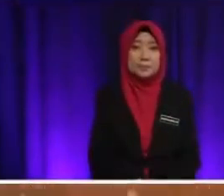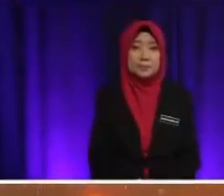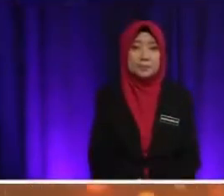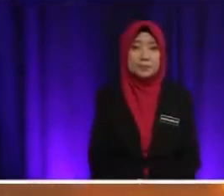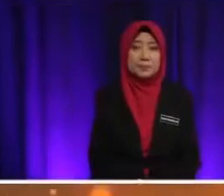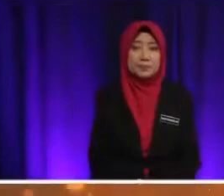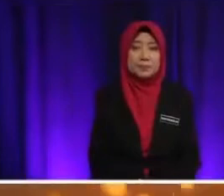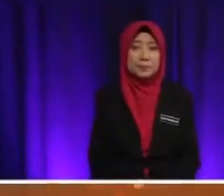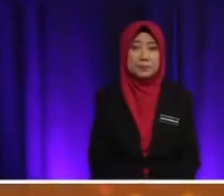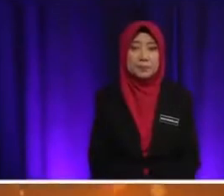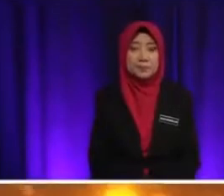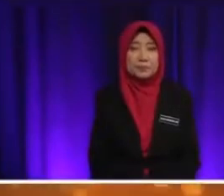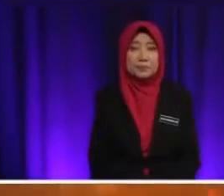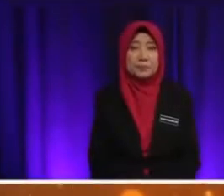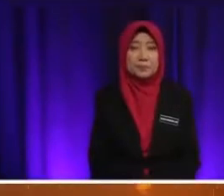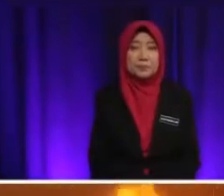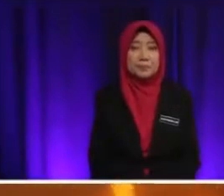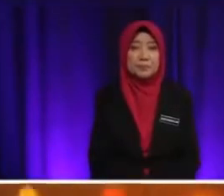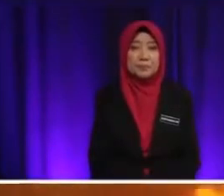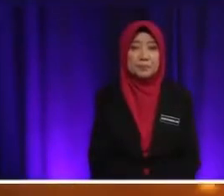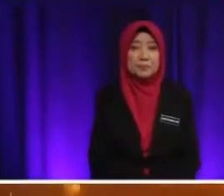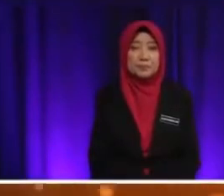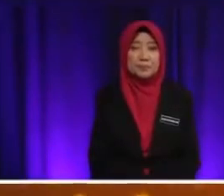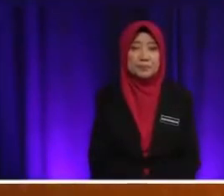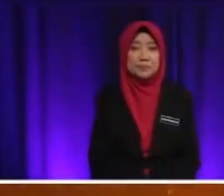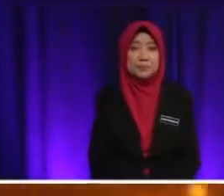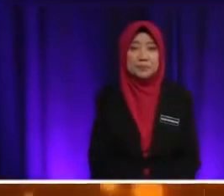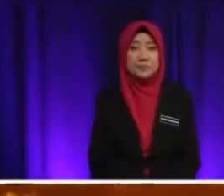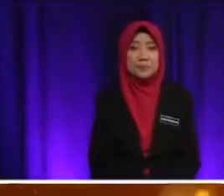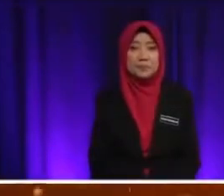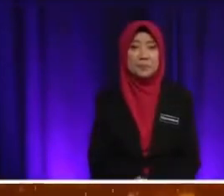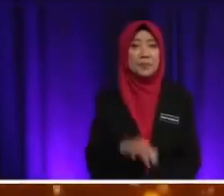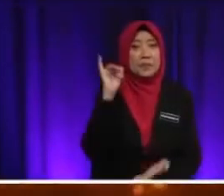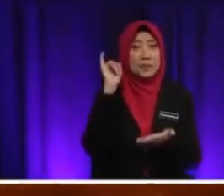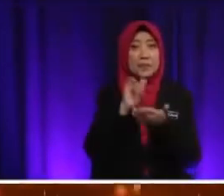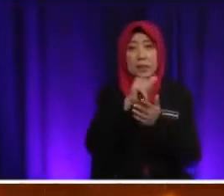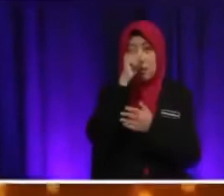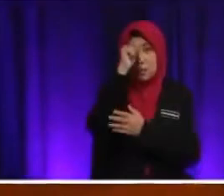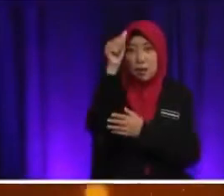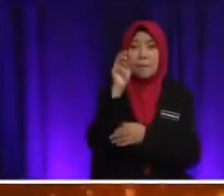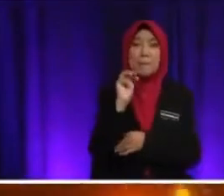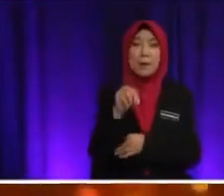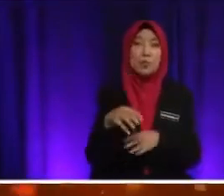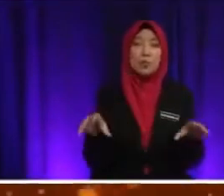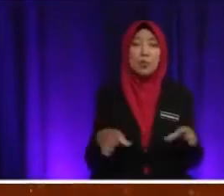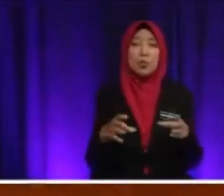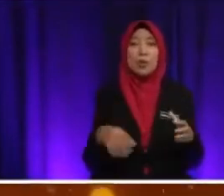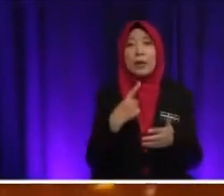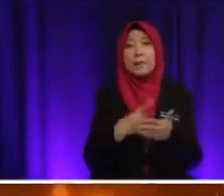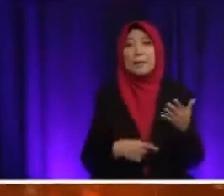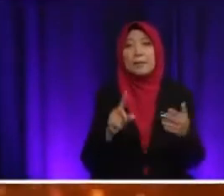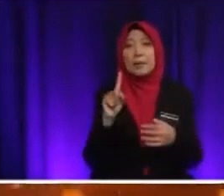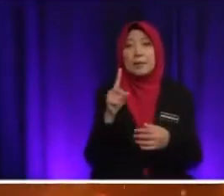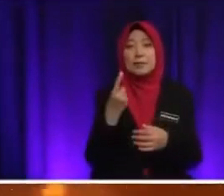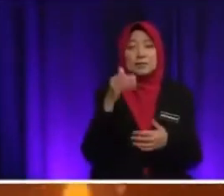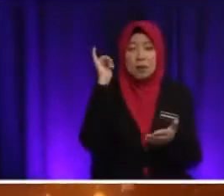Syafiza mungkin. Nampaknya bersedia. Okey, Syafiza. Yeah. Tak tanya aku pun dia kata kan. Meyakini Allah mampu berbuat apa saja. Yakin